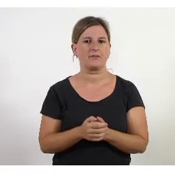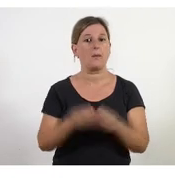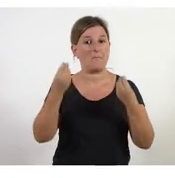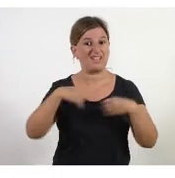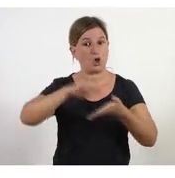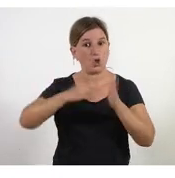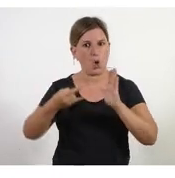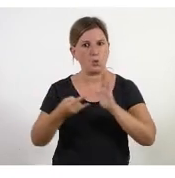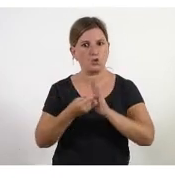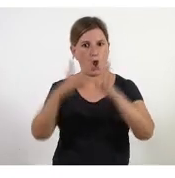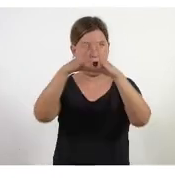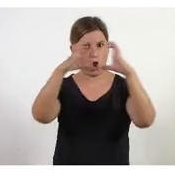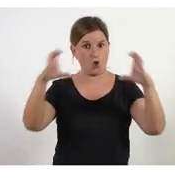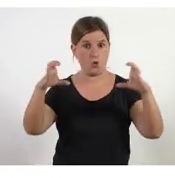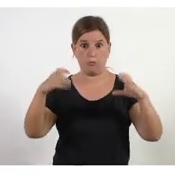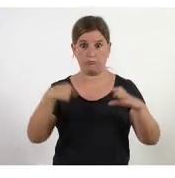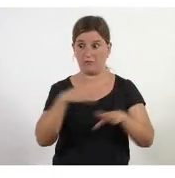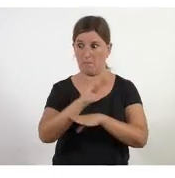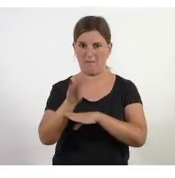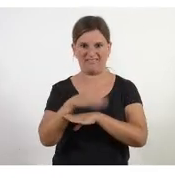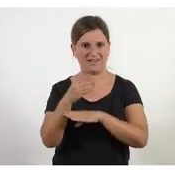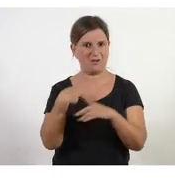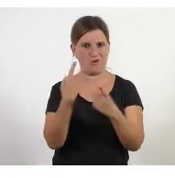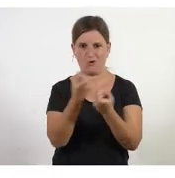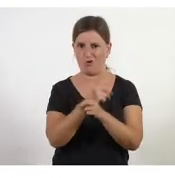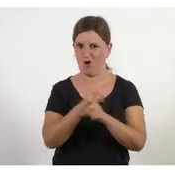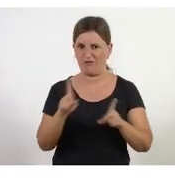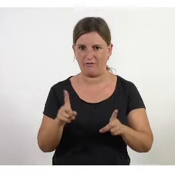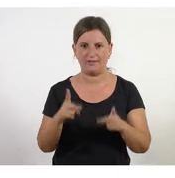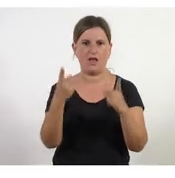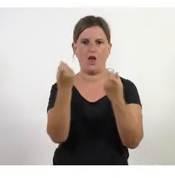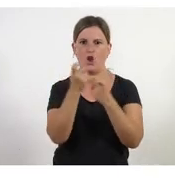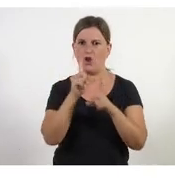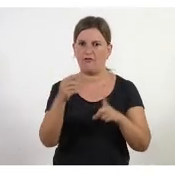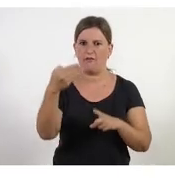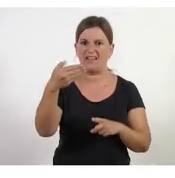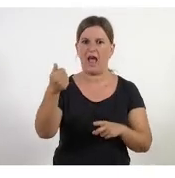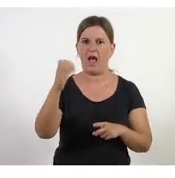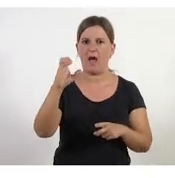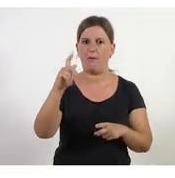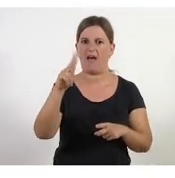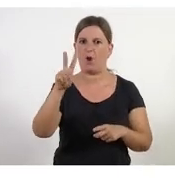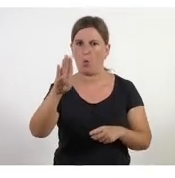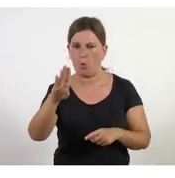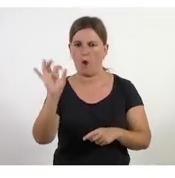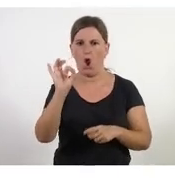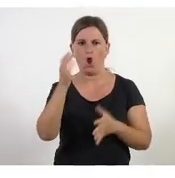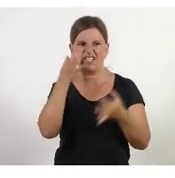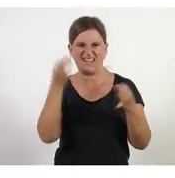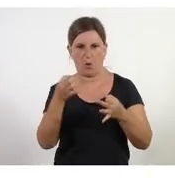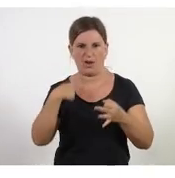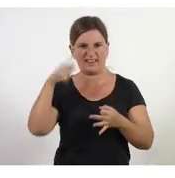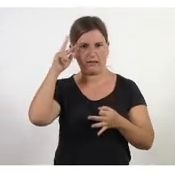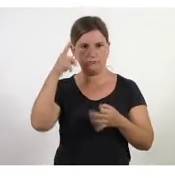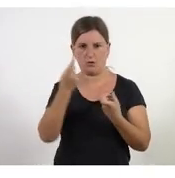solucions que estan al núvol. Per la nostra part no necessitem fer ni backups, ni preocupar-nos del tema de seguretat,